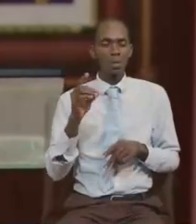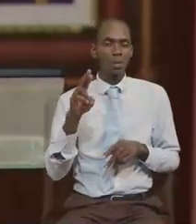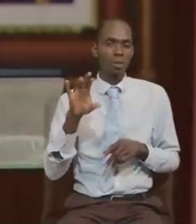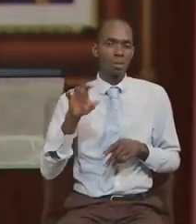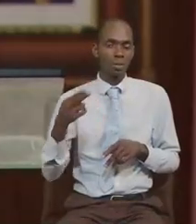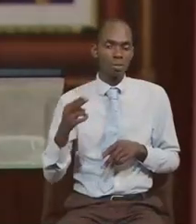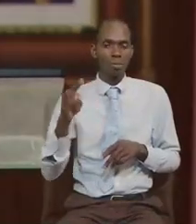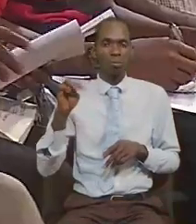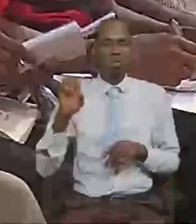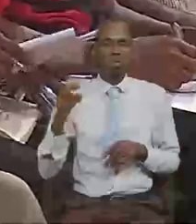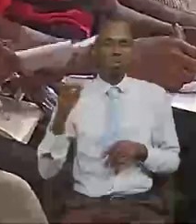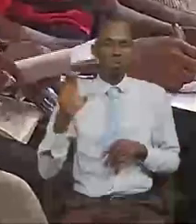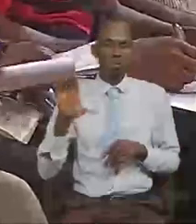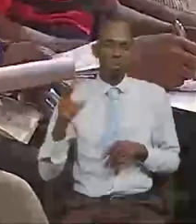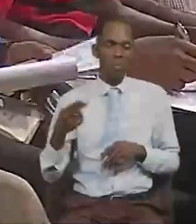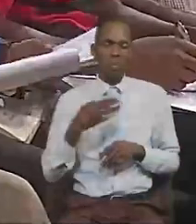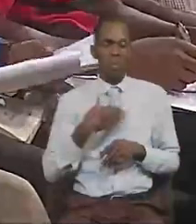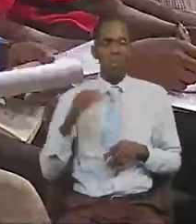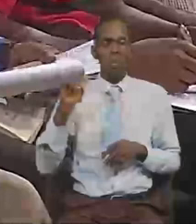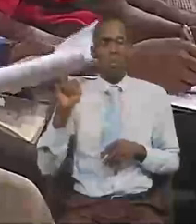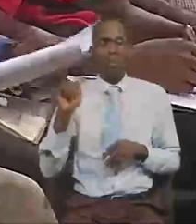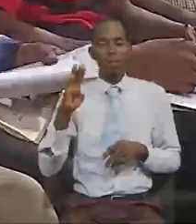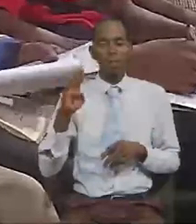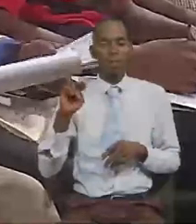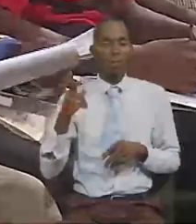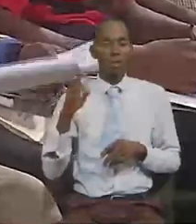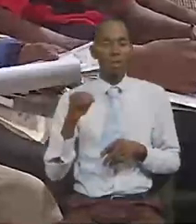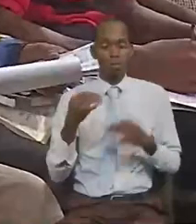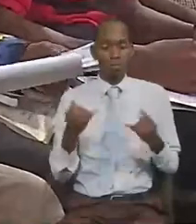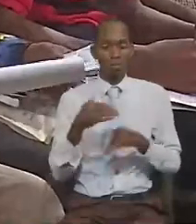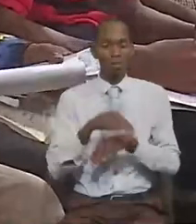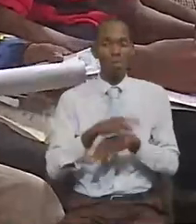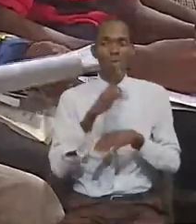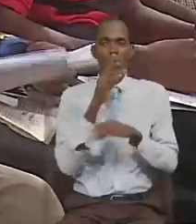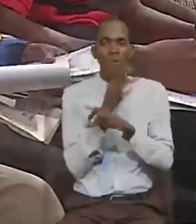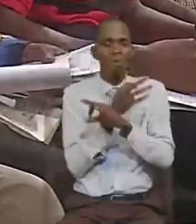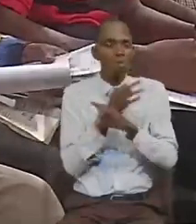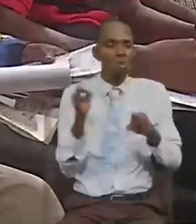libre pour être aussi fort, aussi protégé